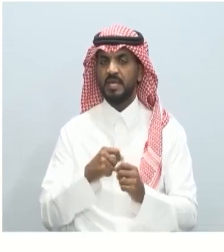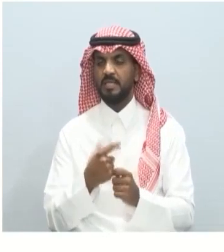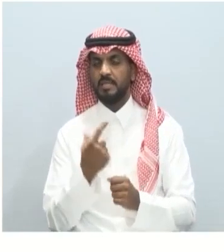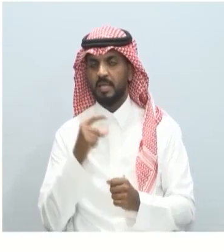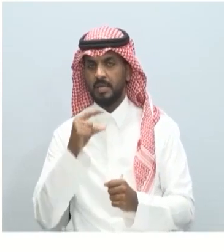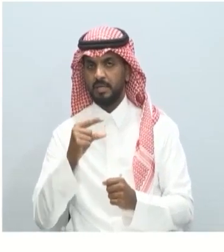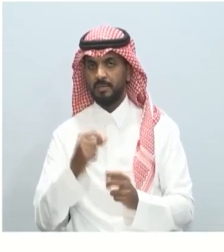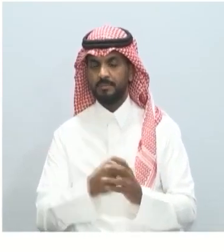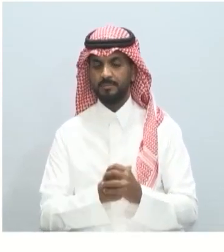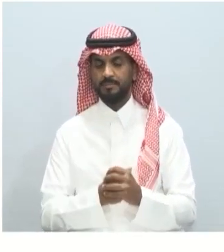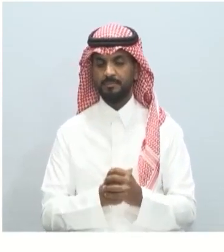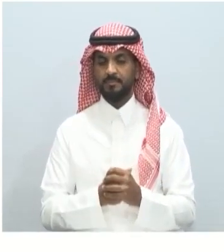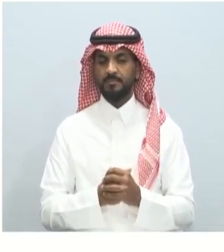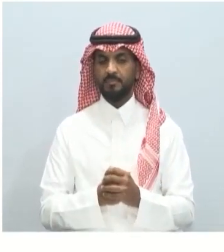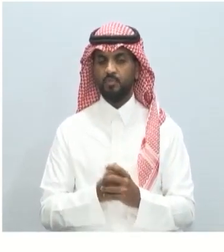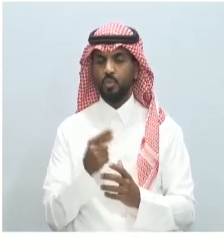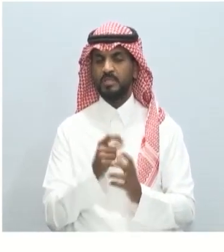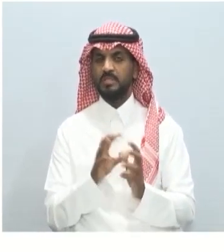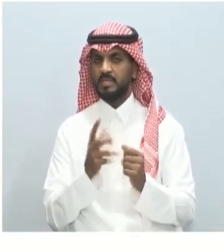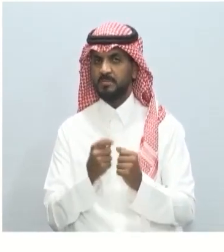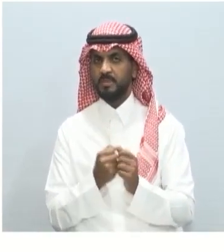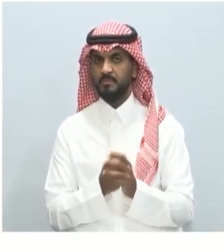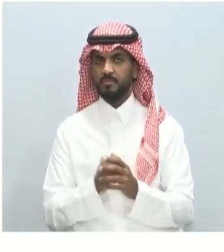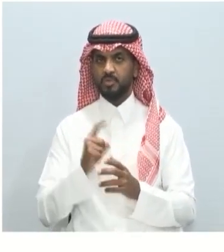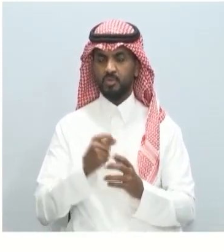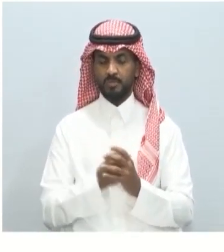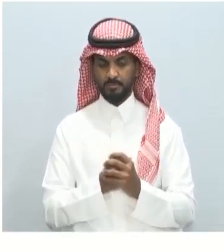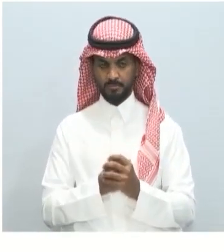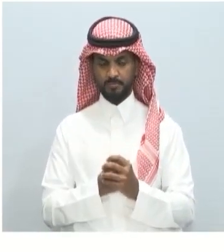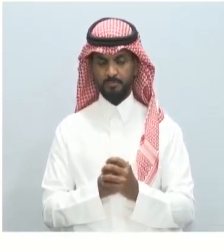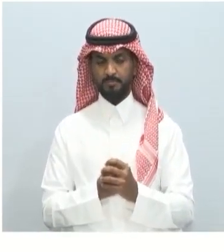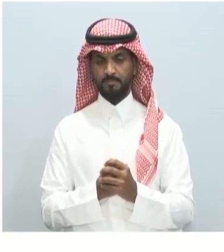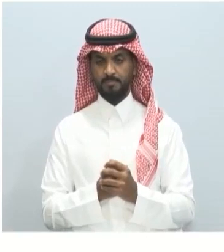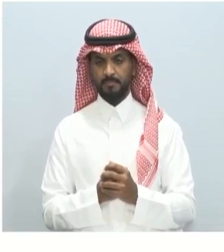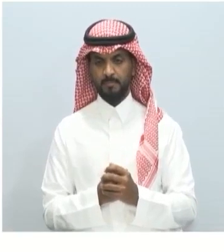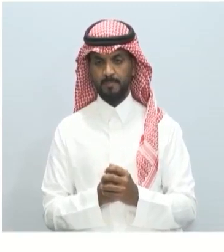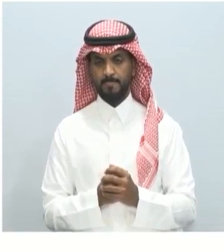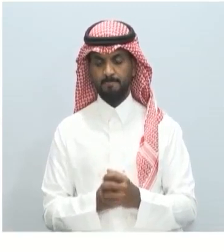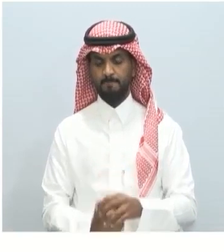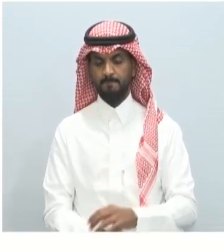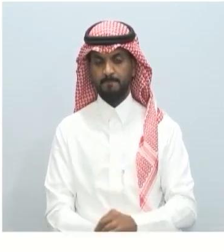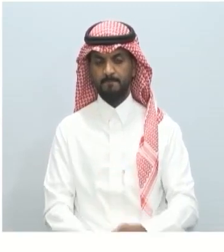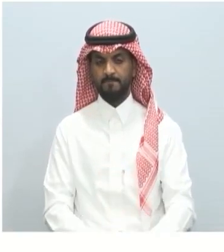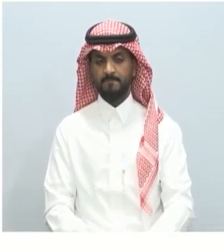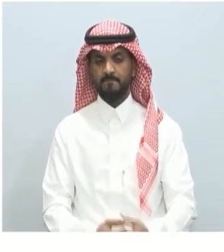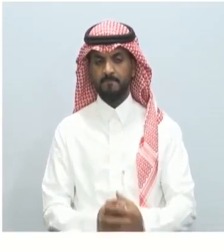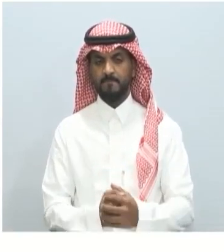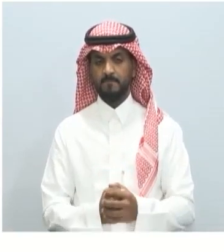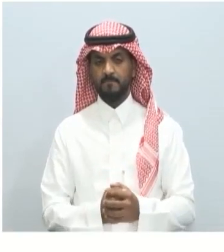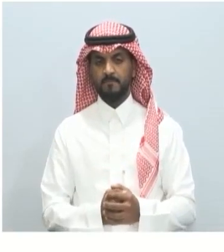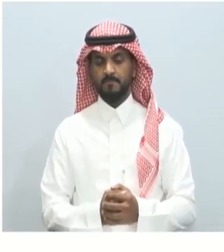175 كلمه في الدقيقه وانت احسب ايضا السرعه التي قد وصلت اليها واستغرقت في في القراءه